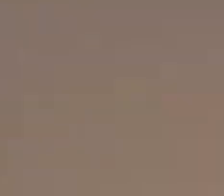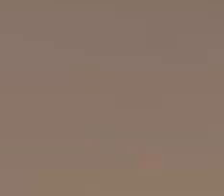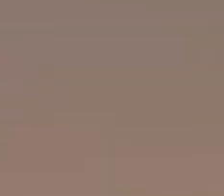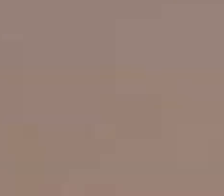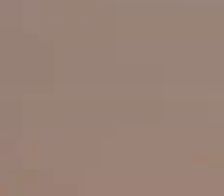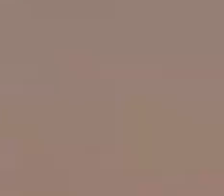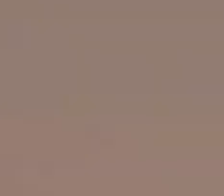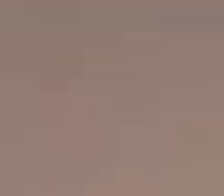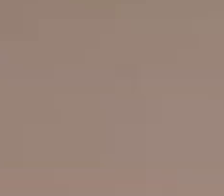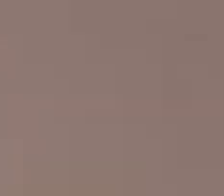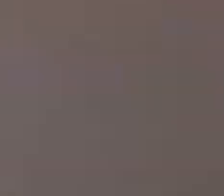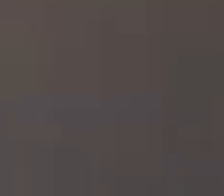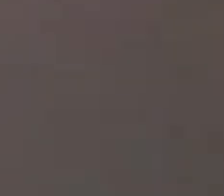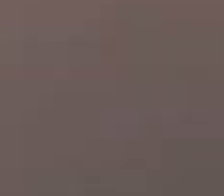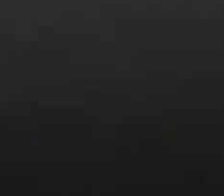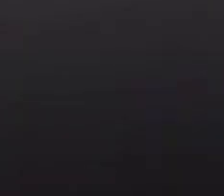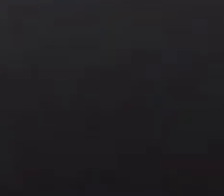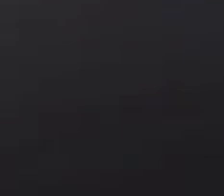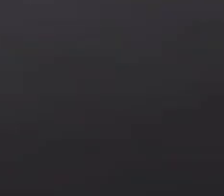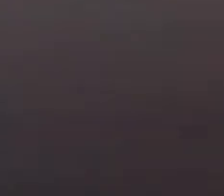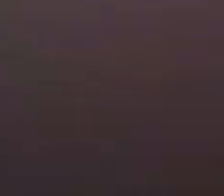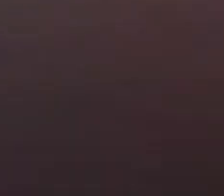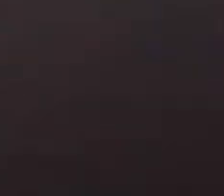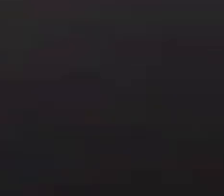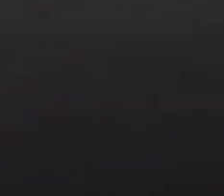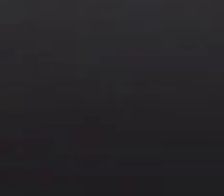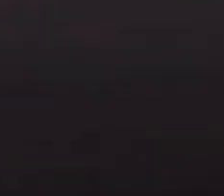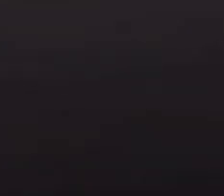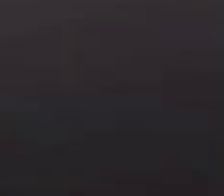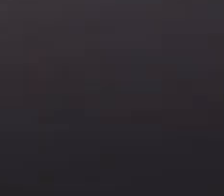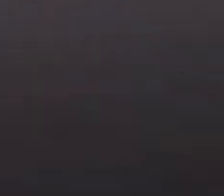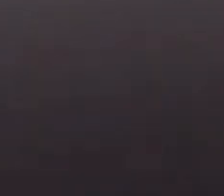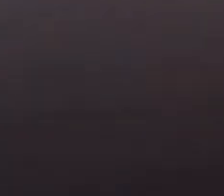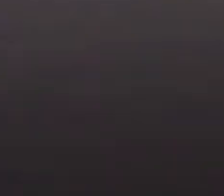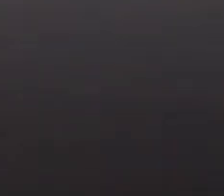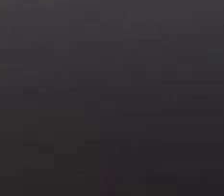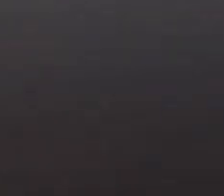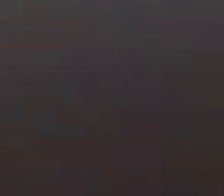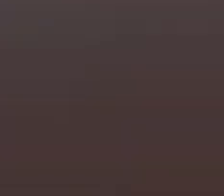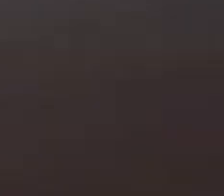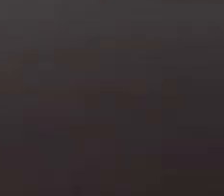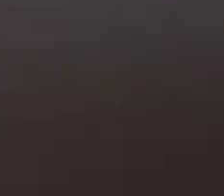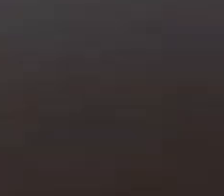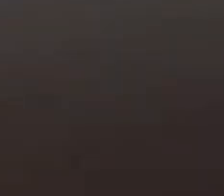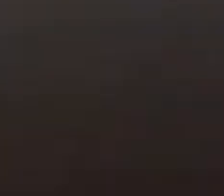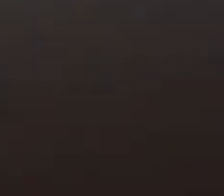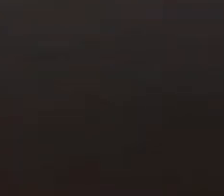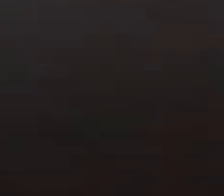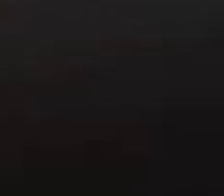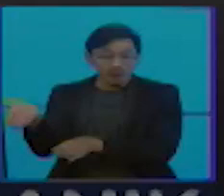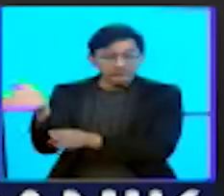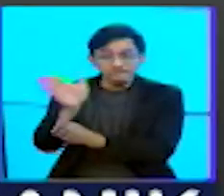ketinggian belasan meter menimbulkan suara keras seperti ledakan. Bahkan tembok di bagian luar gedung jebol dan sebagian plafon dalam